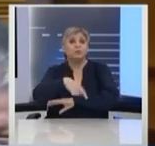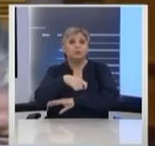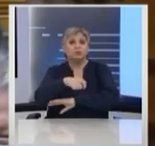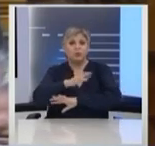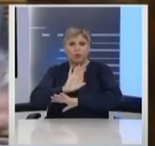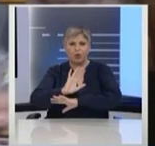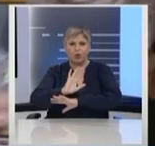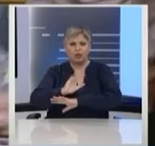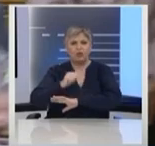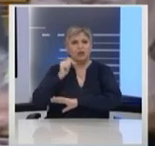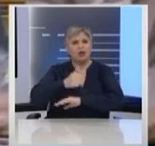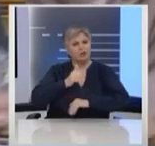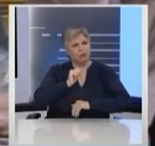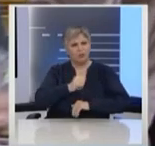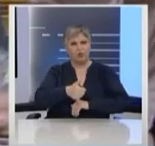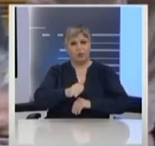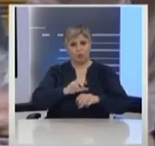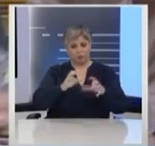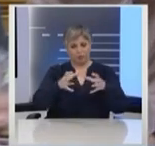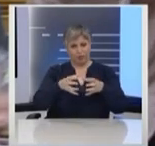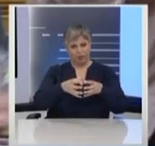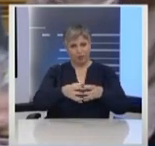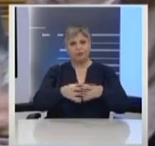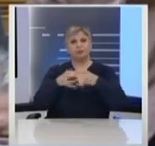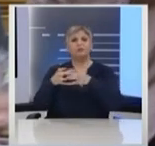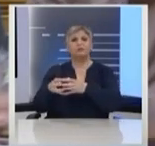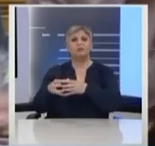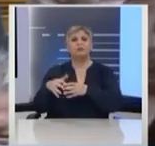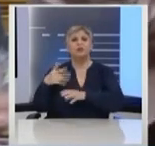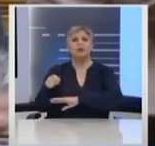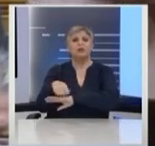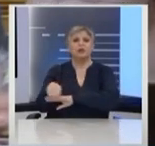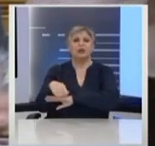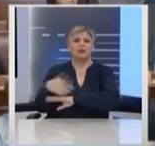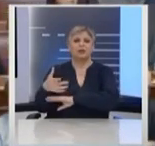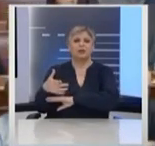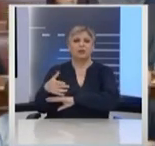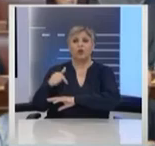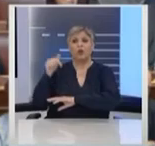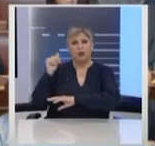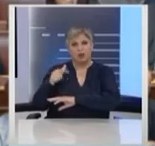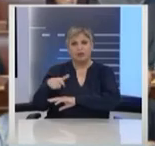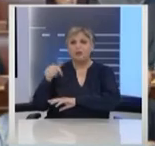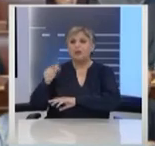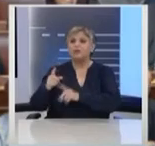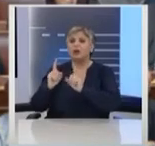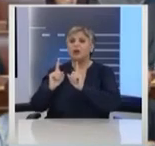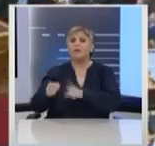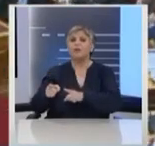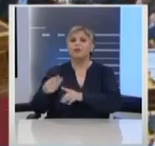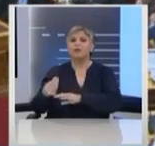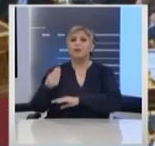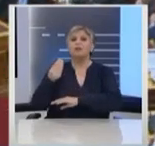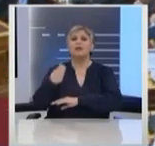προσβλητικά, προκειμένου να αποκτήσουν την ταυτότητα εκείνη που αρμόζει με